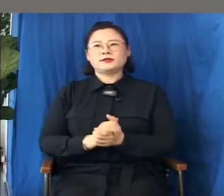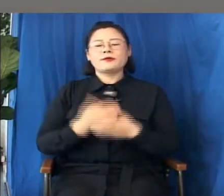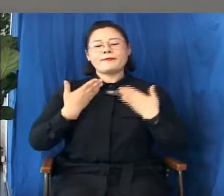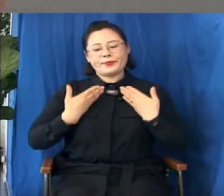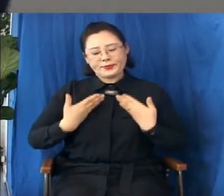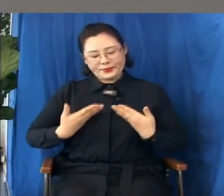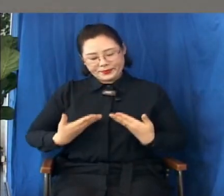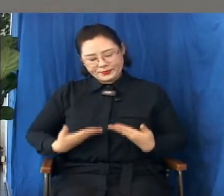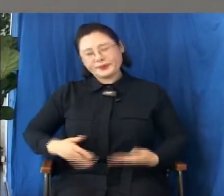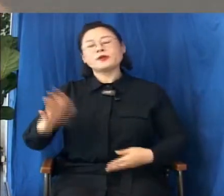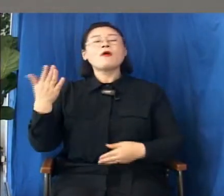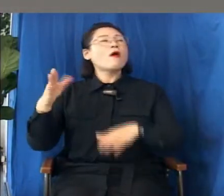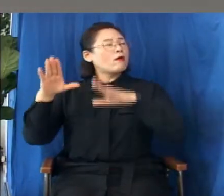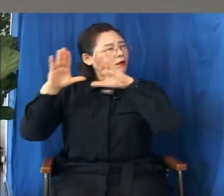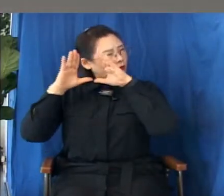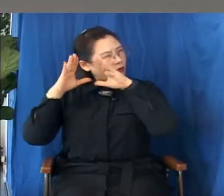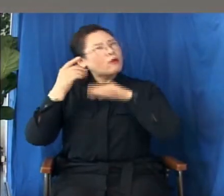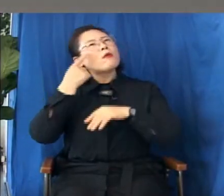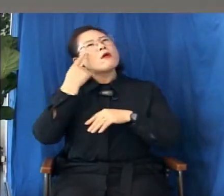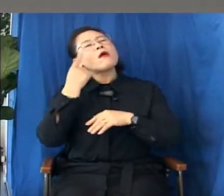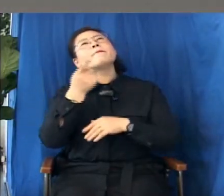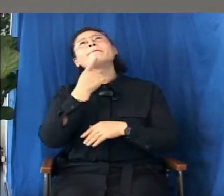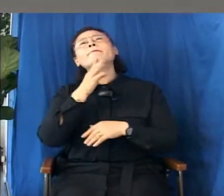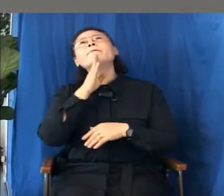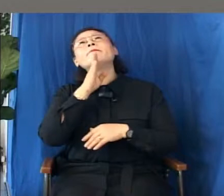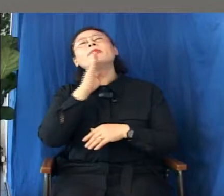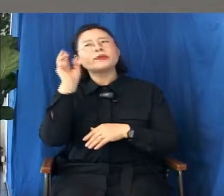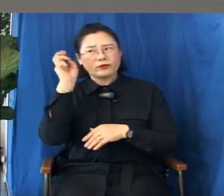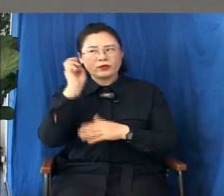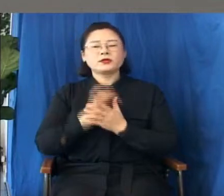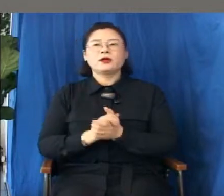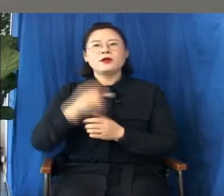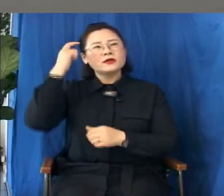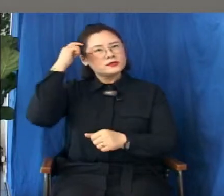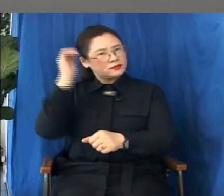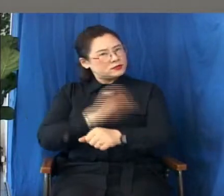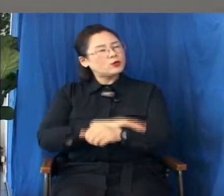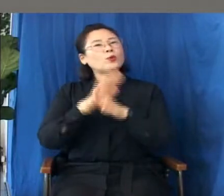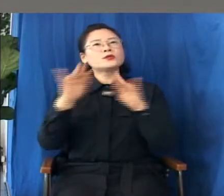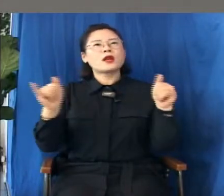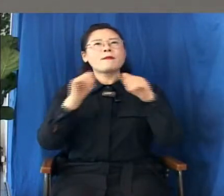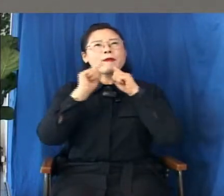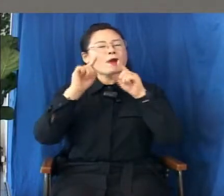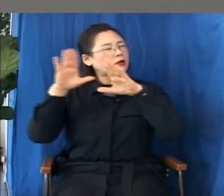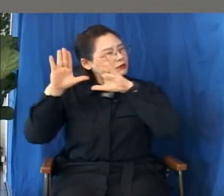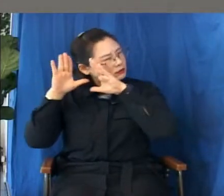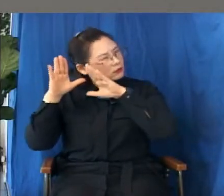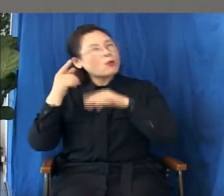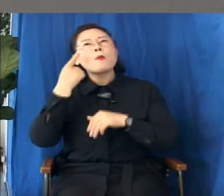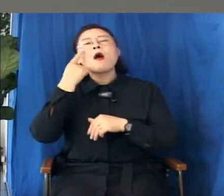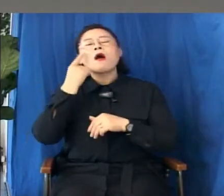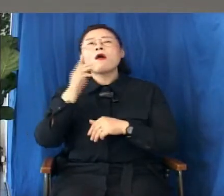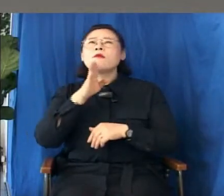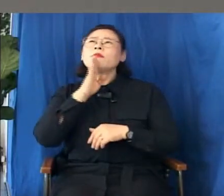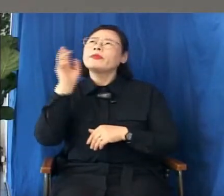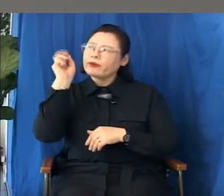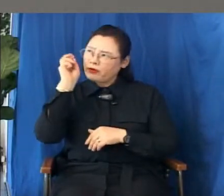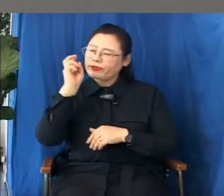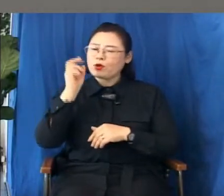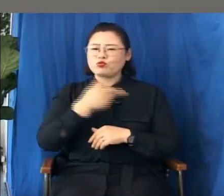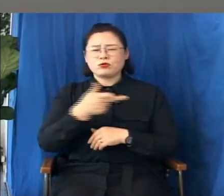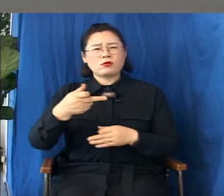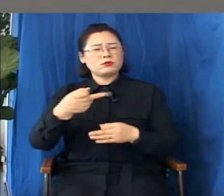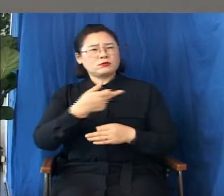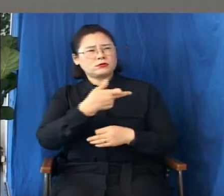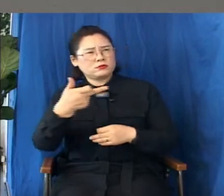가라앉았어요. 듣고 나니까 그런 거예요. 지혜로운 사람의 말을 듣고 나니까 진짜 그런 거예요. 아, 그래, 우리가 큰일 날